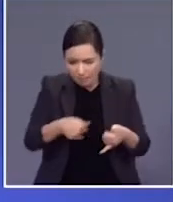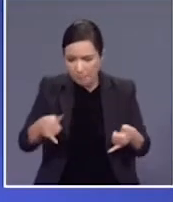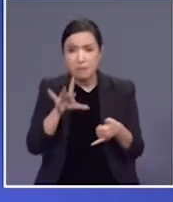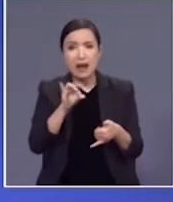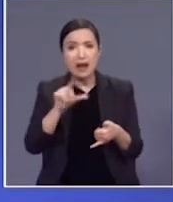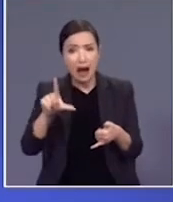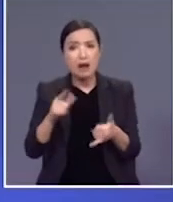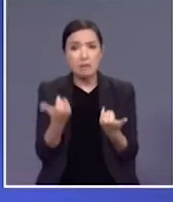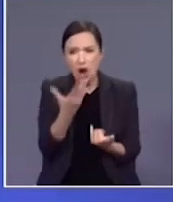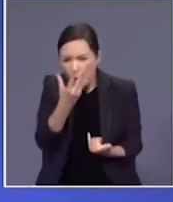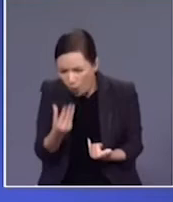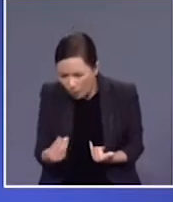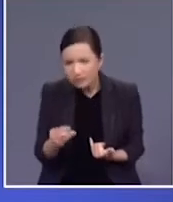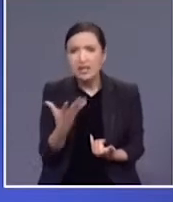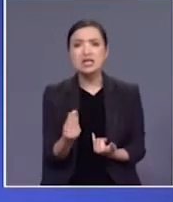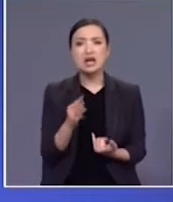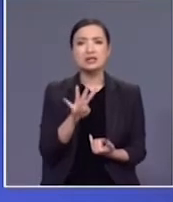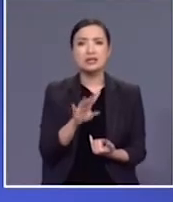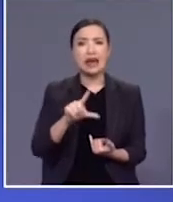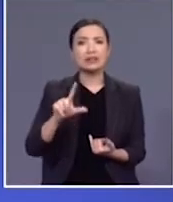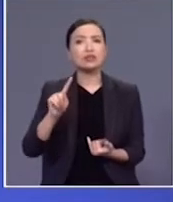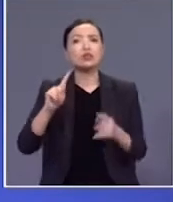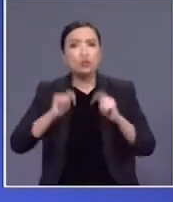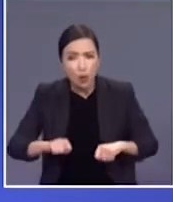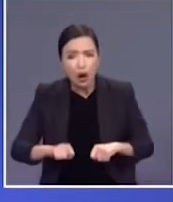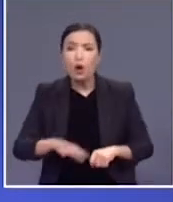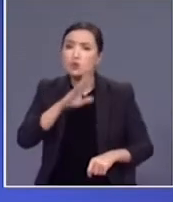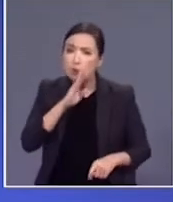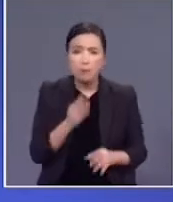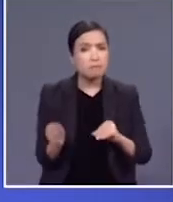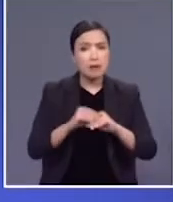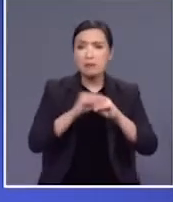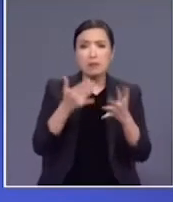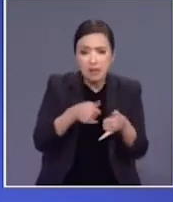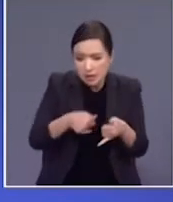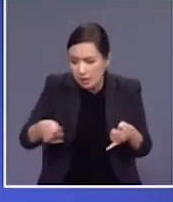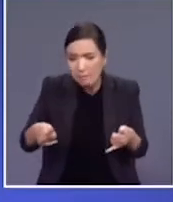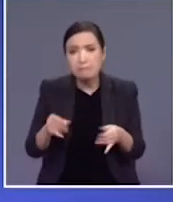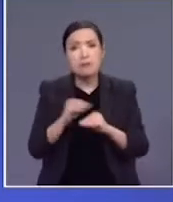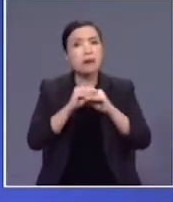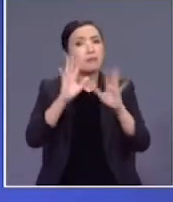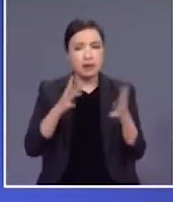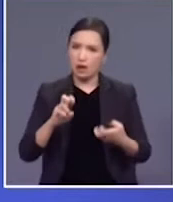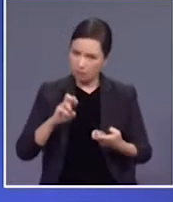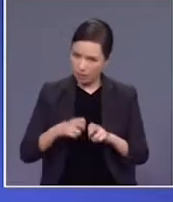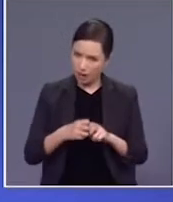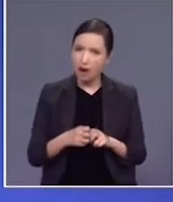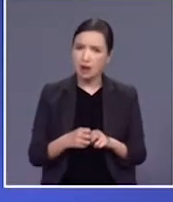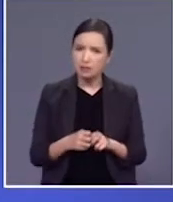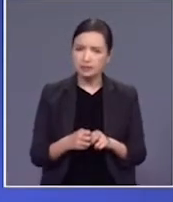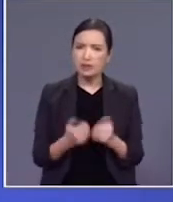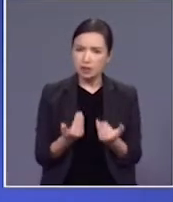ปัจจุบันลดลงเหลือเพียง4ล้านตัวและก็หากไม่ได้เลี้ยงเพิ่มก็จะเป็นปัญหานะครับวันนี้เราก็อาศัยซื้อมาเพิ่